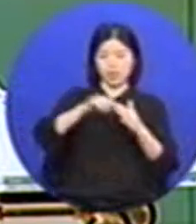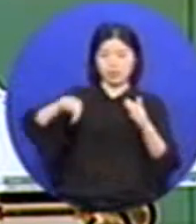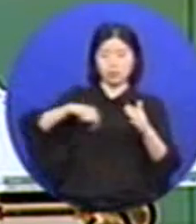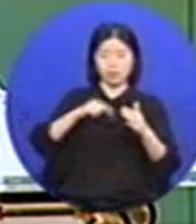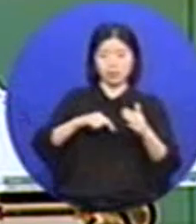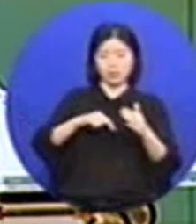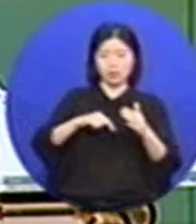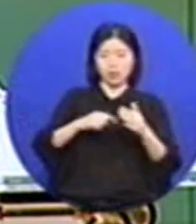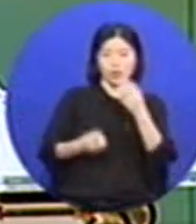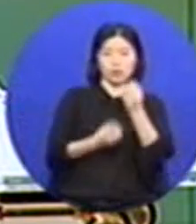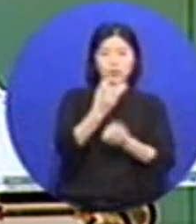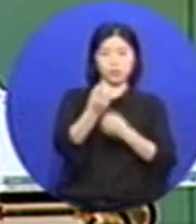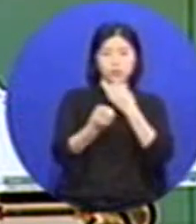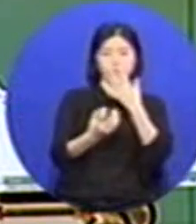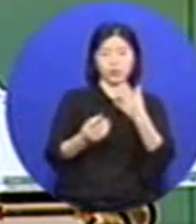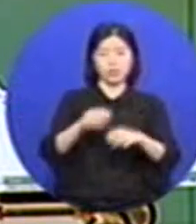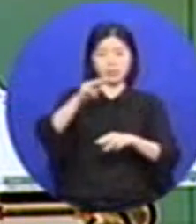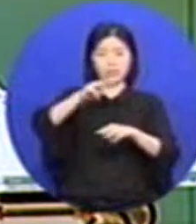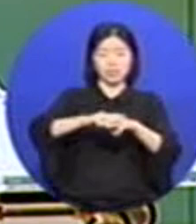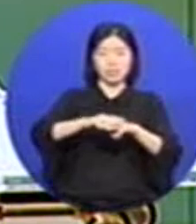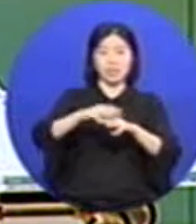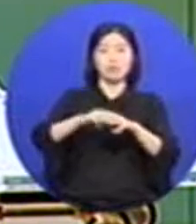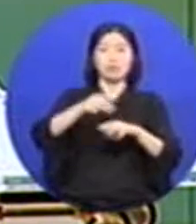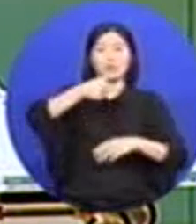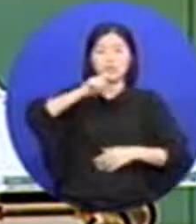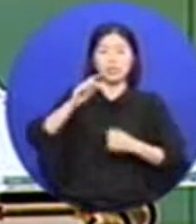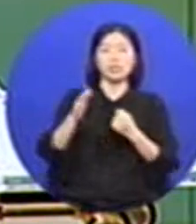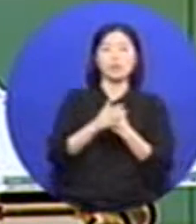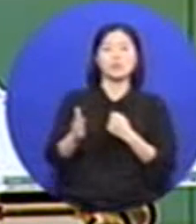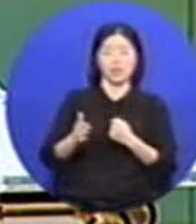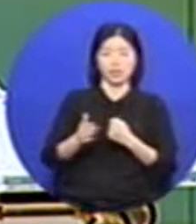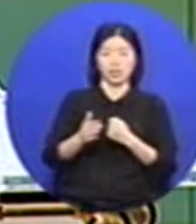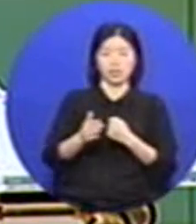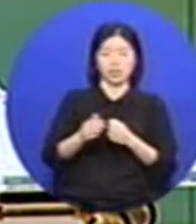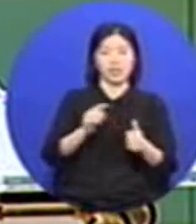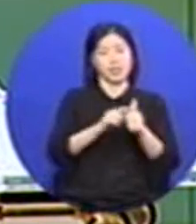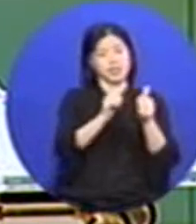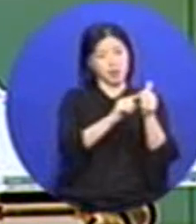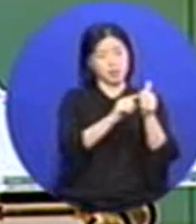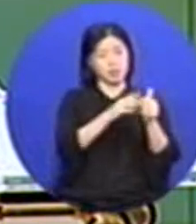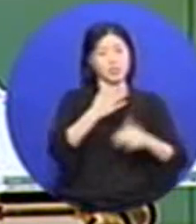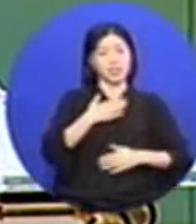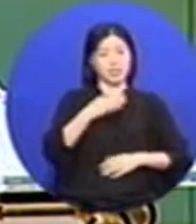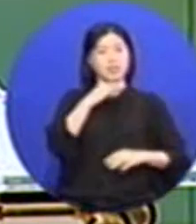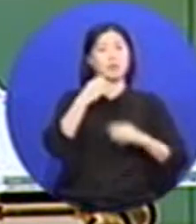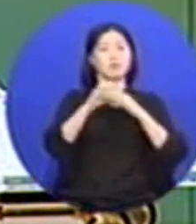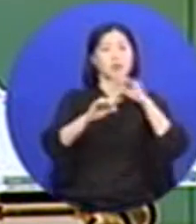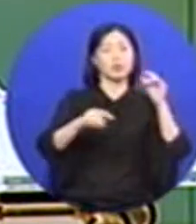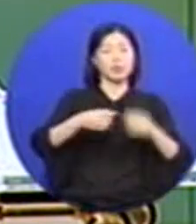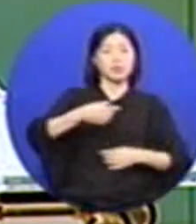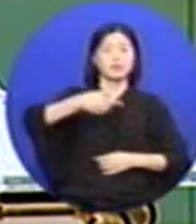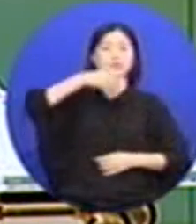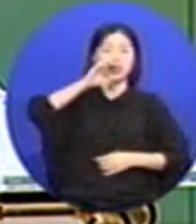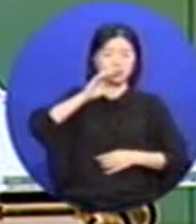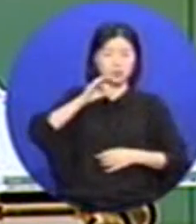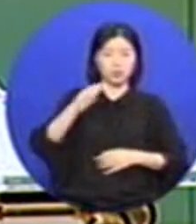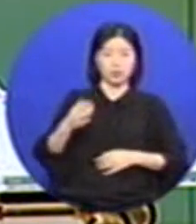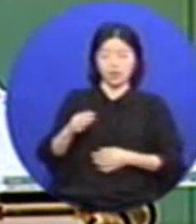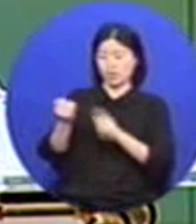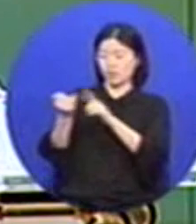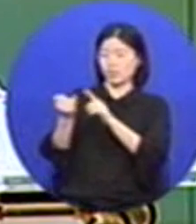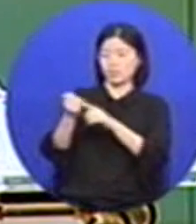솟아나는 샘물이 되십니까 그리고 남편이 내게서 목을 죽이고 아내가 내게서 생수를